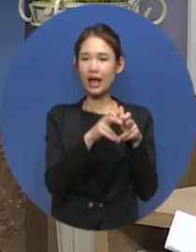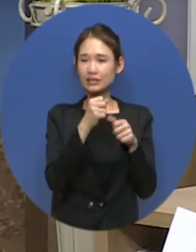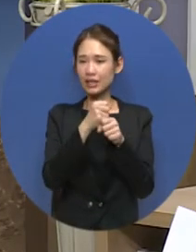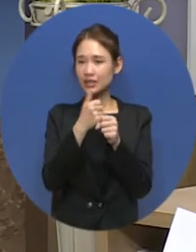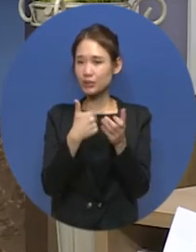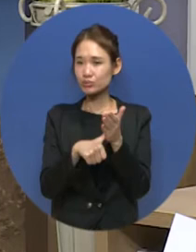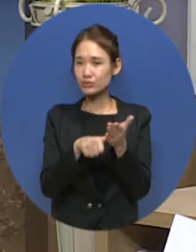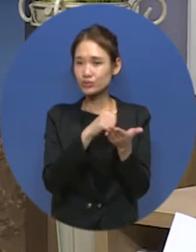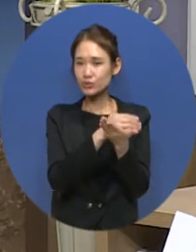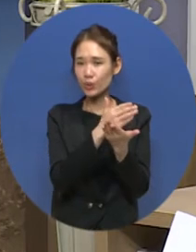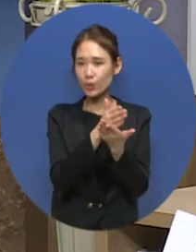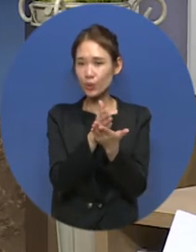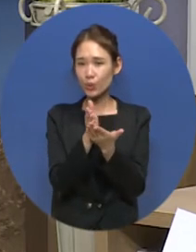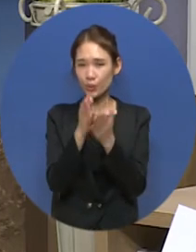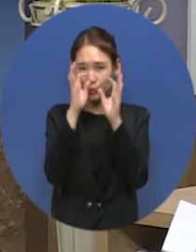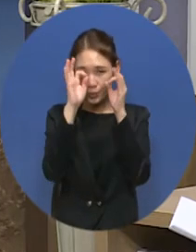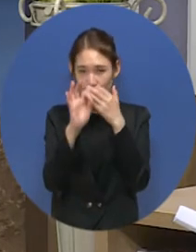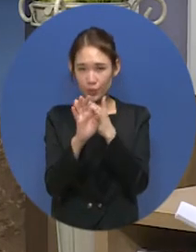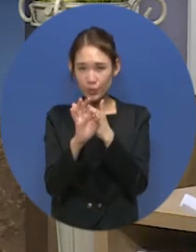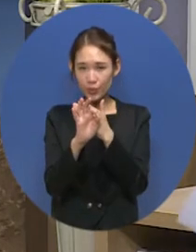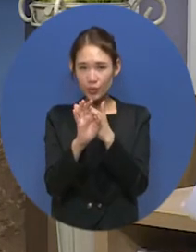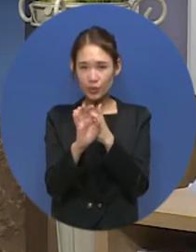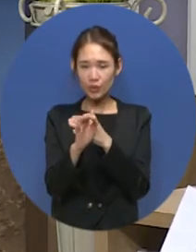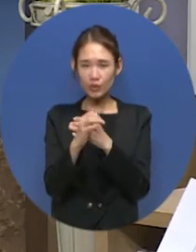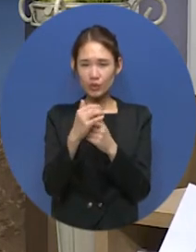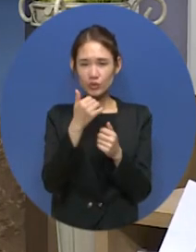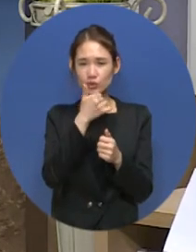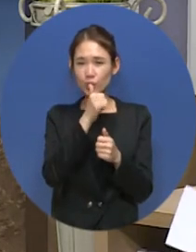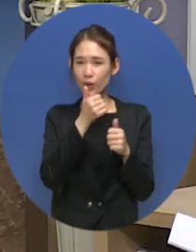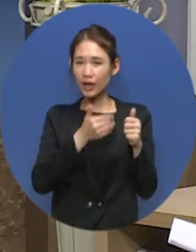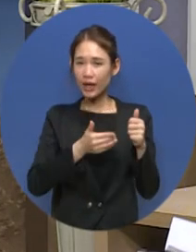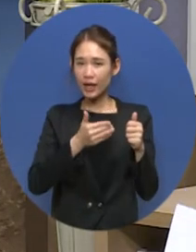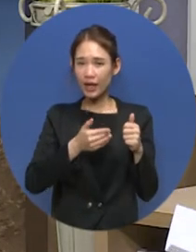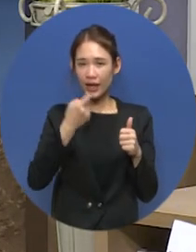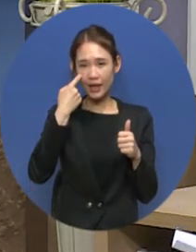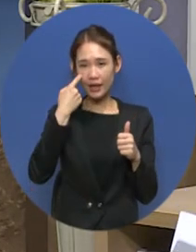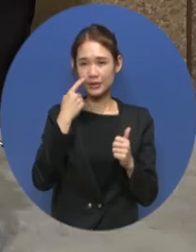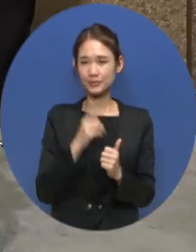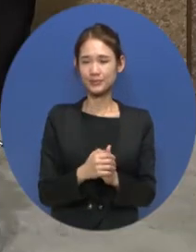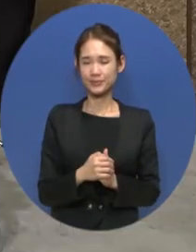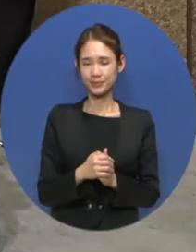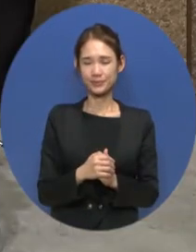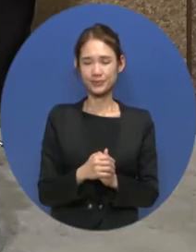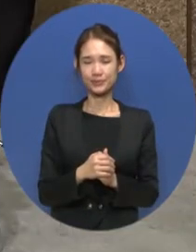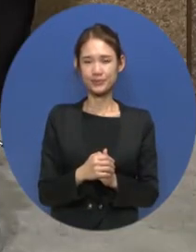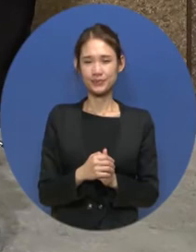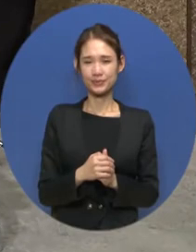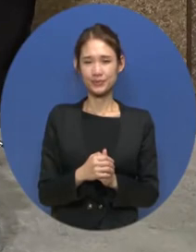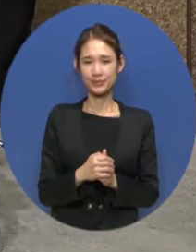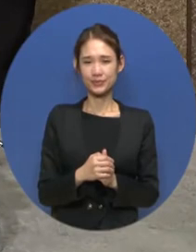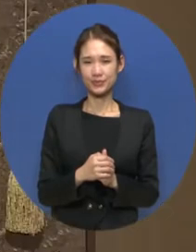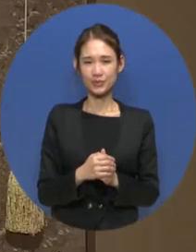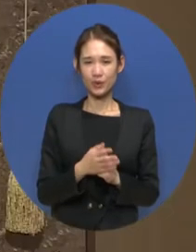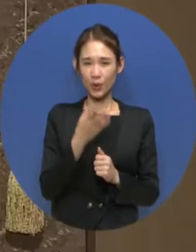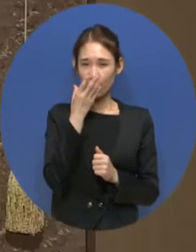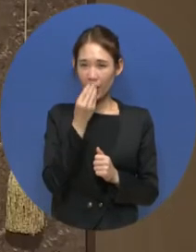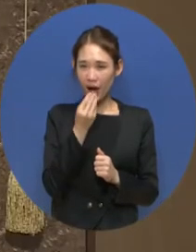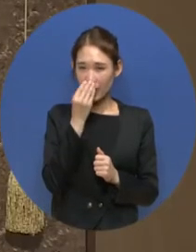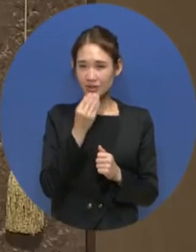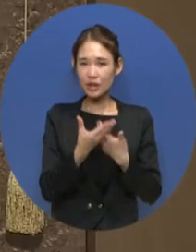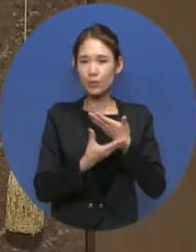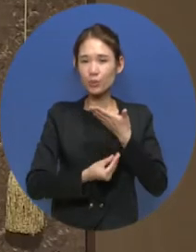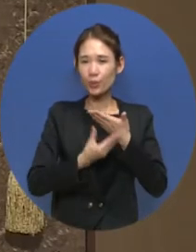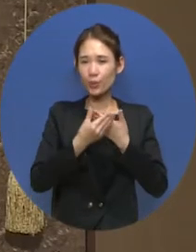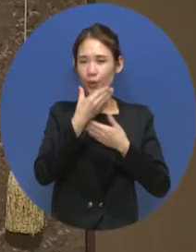장애인 생산품 종류에는 좀 어떤 것들이 있는지 혹시 소개해 주실 수 있으신가요? 네, 뭐 화장지,